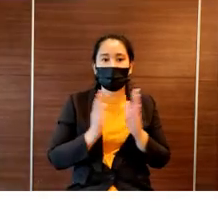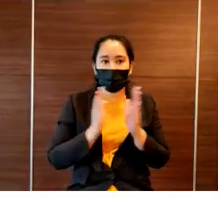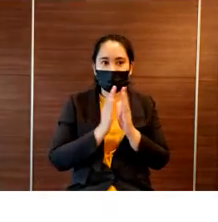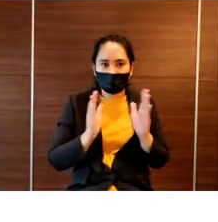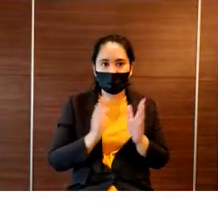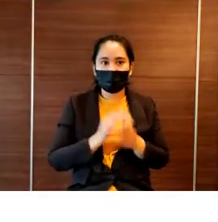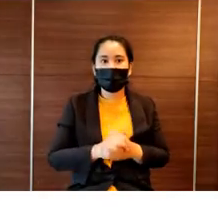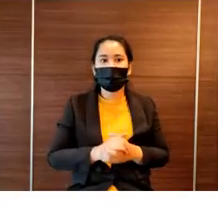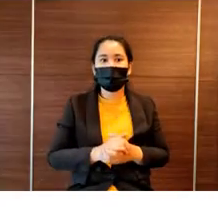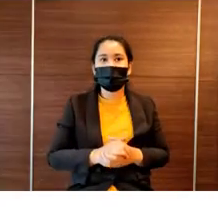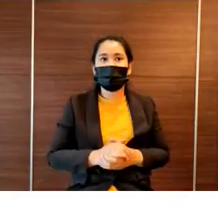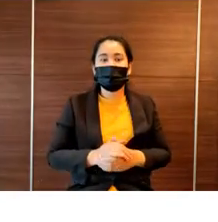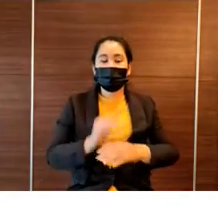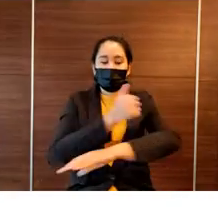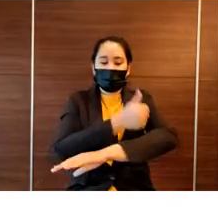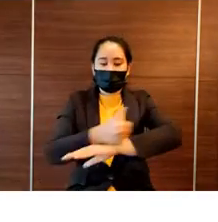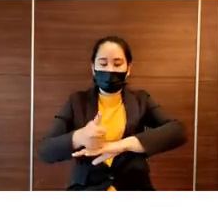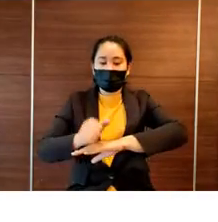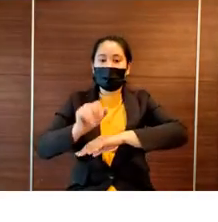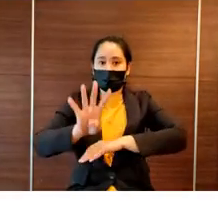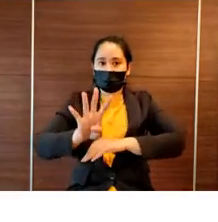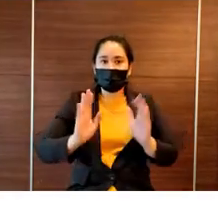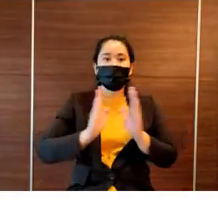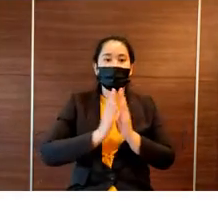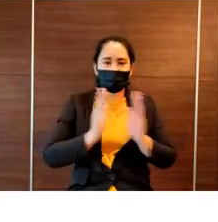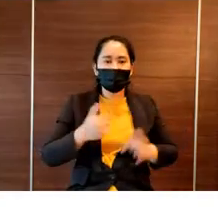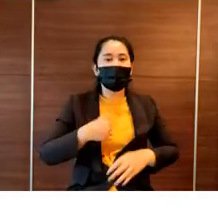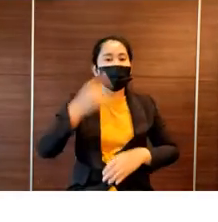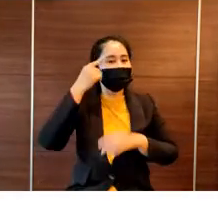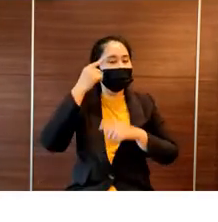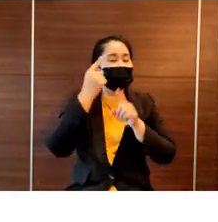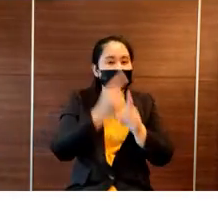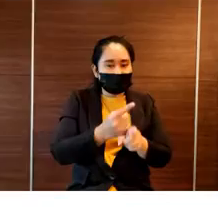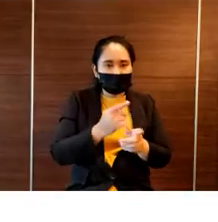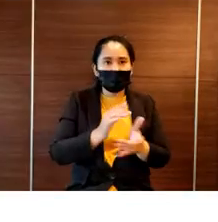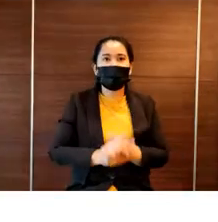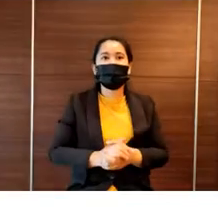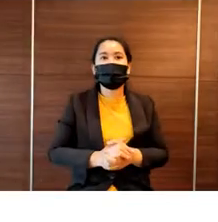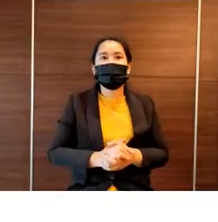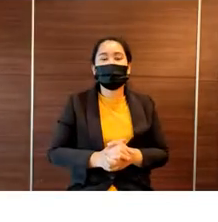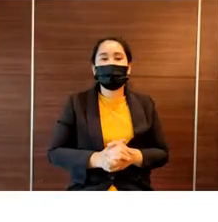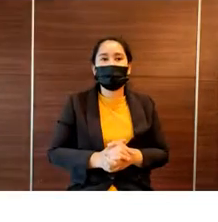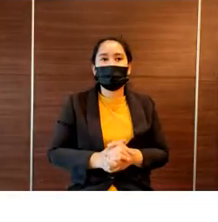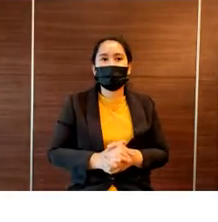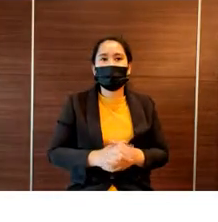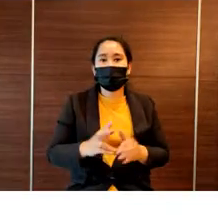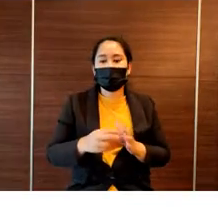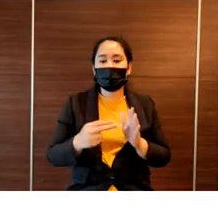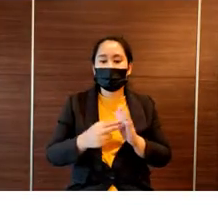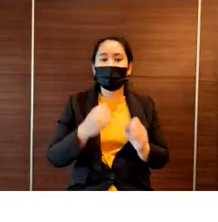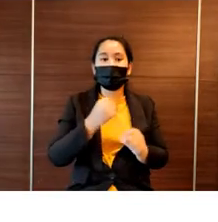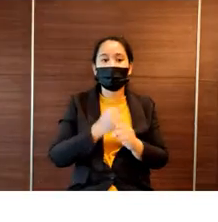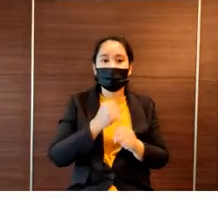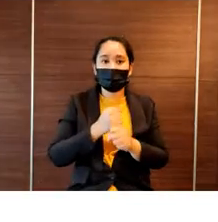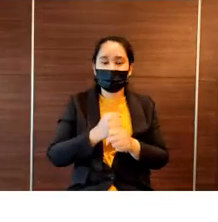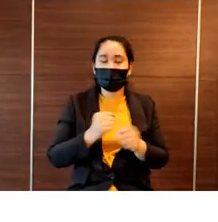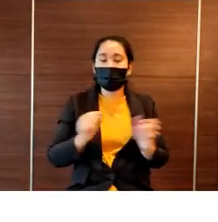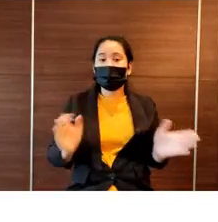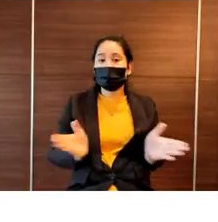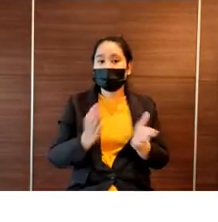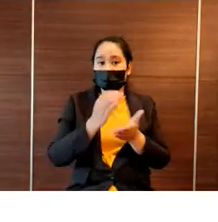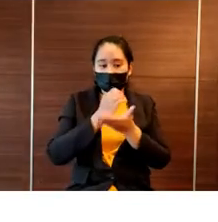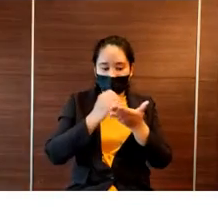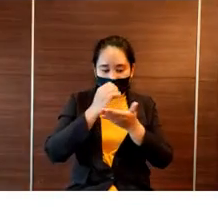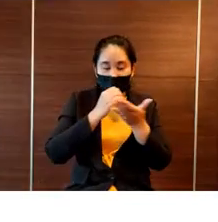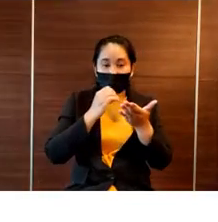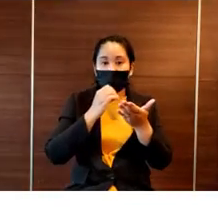ขอบคุณทั้ง4ท่านนะคะแล้วก็ก็รู้สึกว่าคิดตามไปด้วยกับคุณน้านะคะว่ามันนี่คือการทำให้เรื่องของยาเสพติดเนี่ยเ